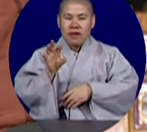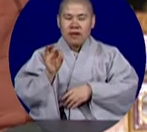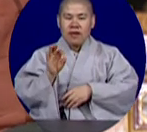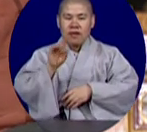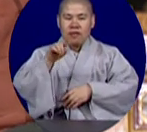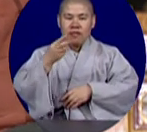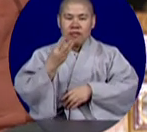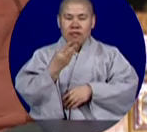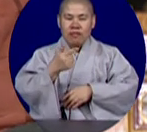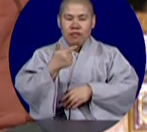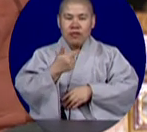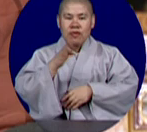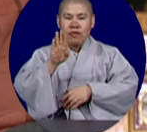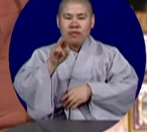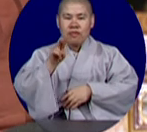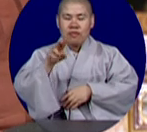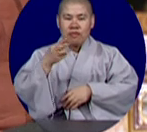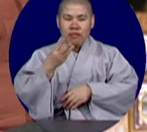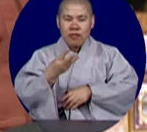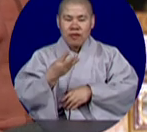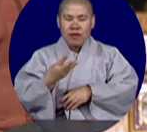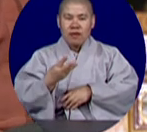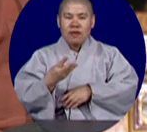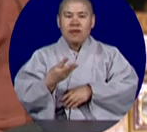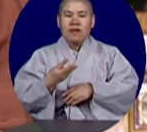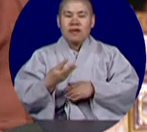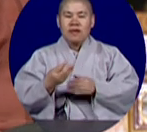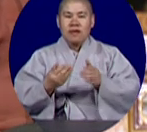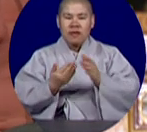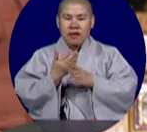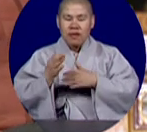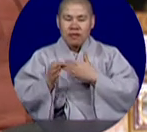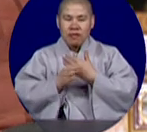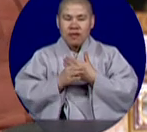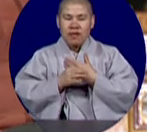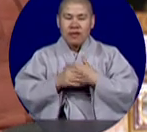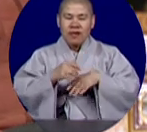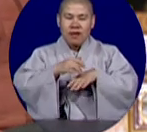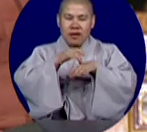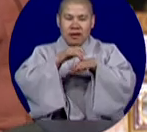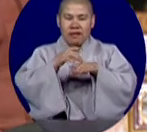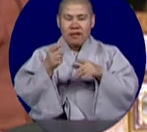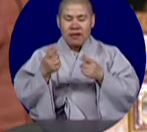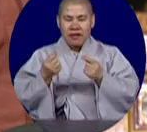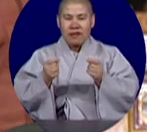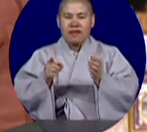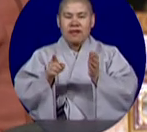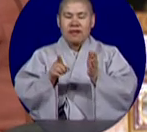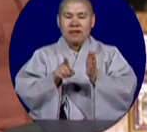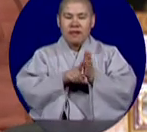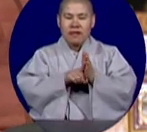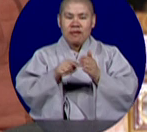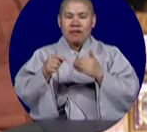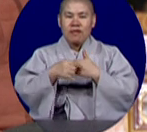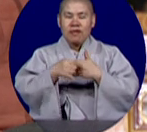분별이거든요. 이 녀석이 들어오면 그게 마군이에요. 그래서 이 신심을 흐리게